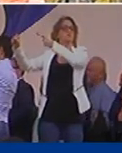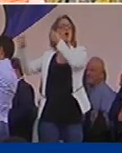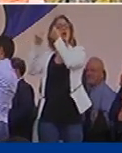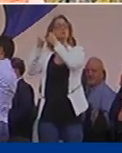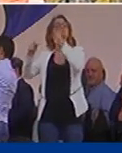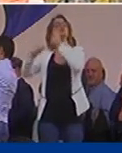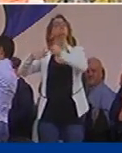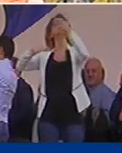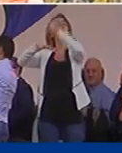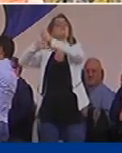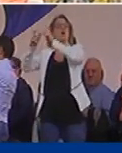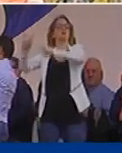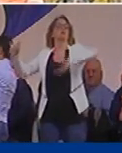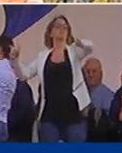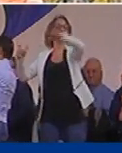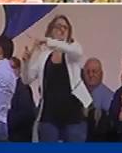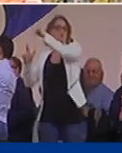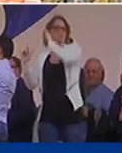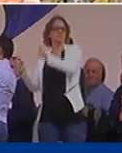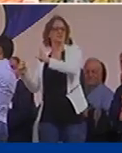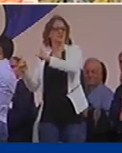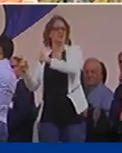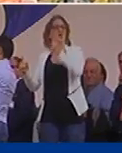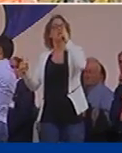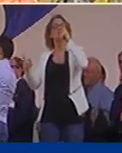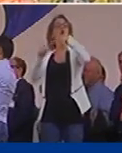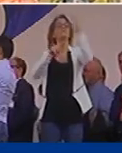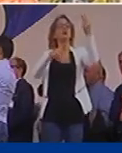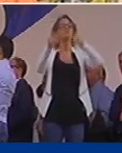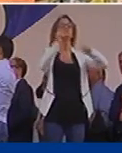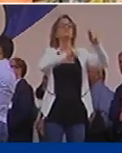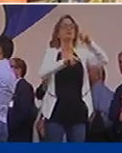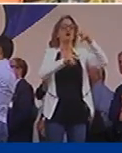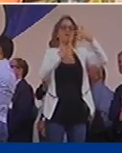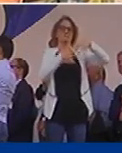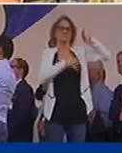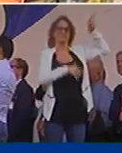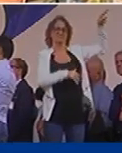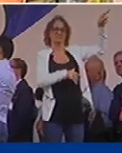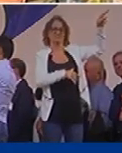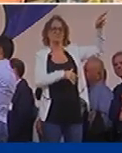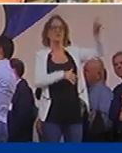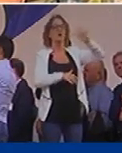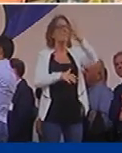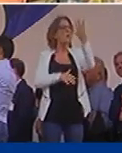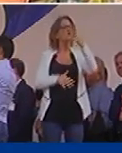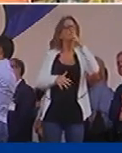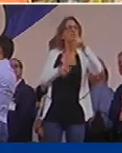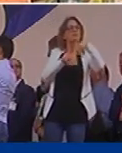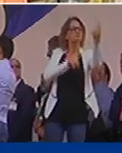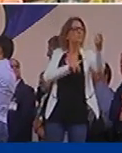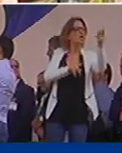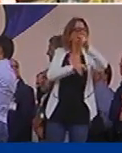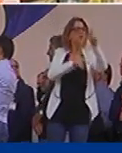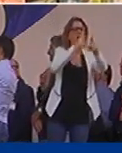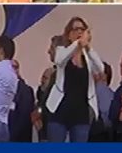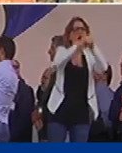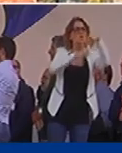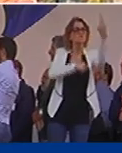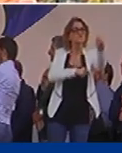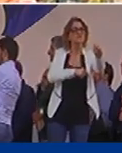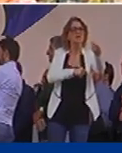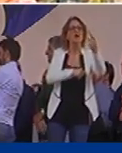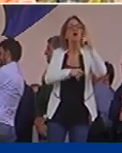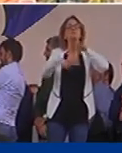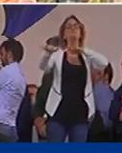popolare. A novembre voteranno negli Stati Uniti, il 4 dicembre voteranno in Austria, dove il